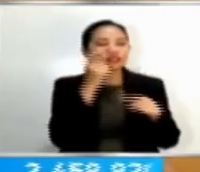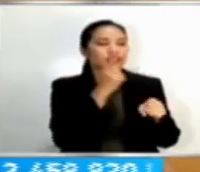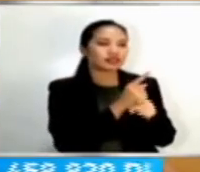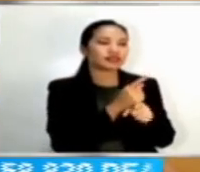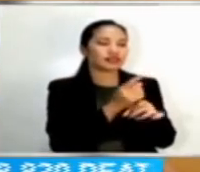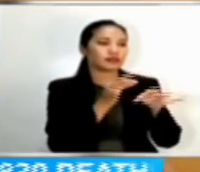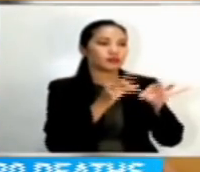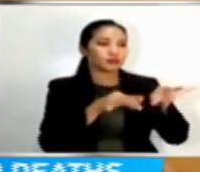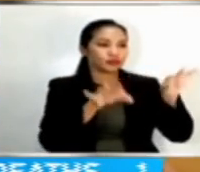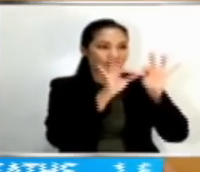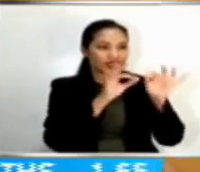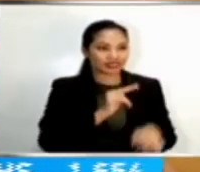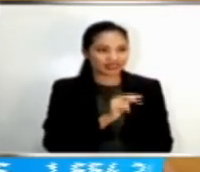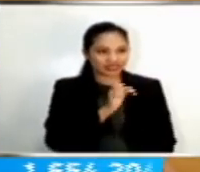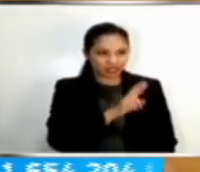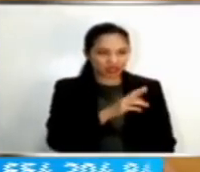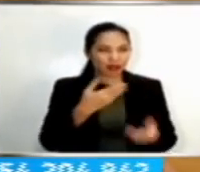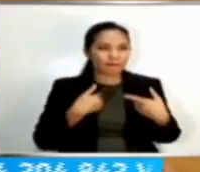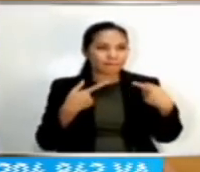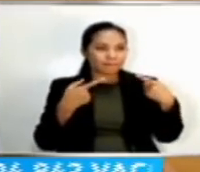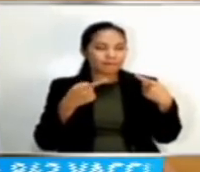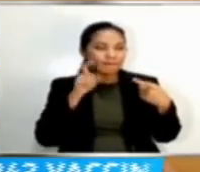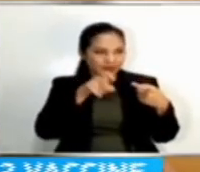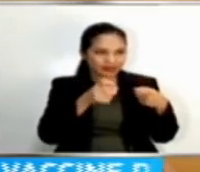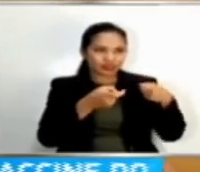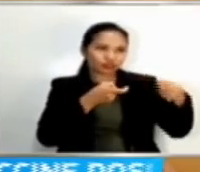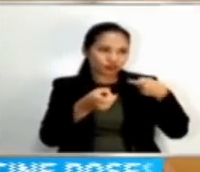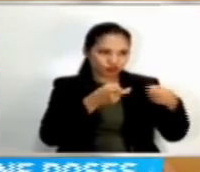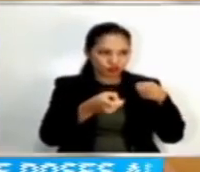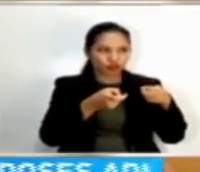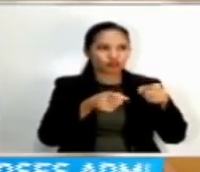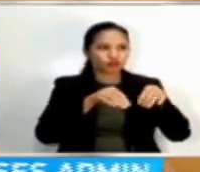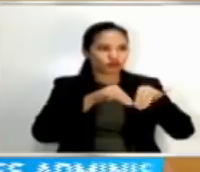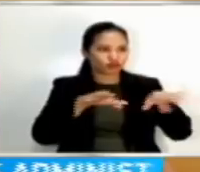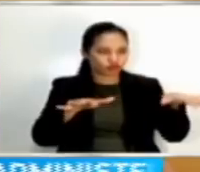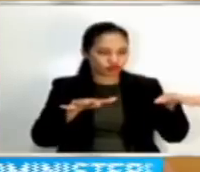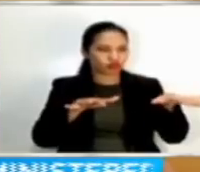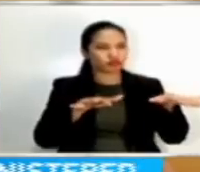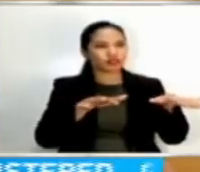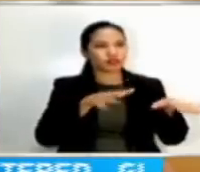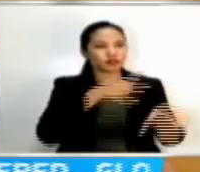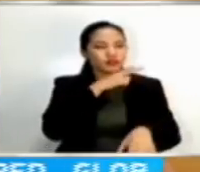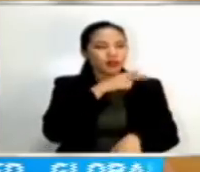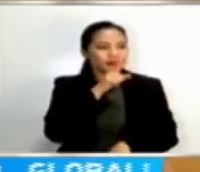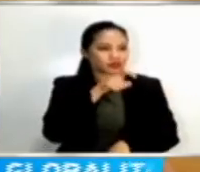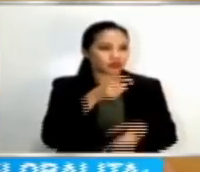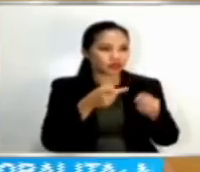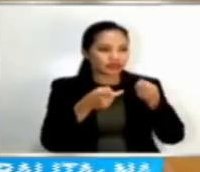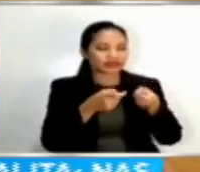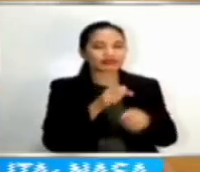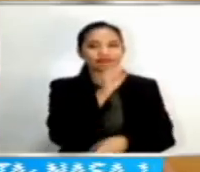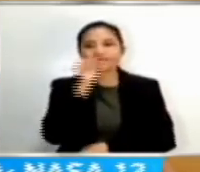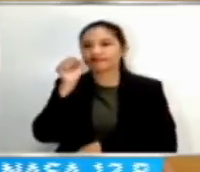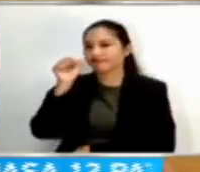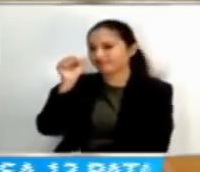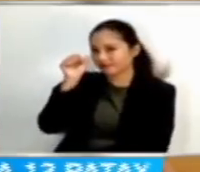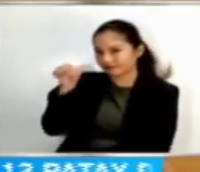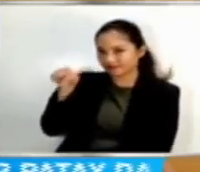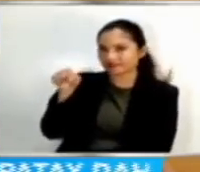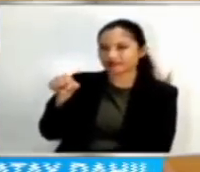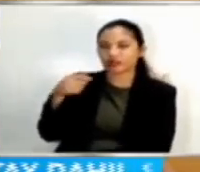ng containment. Yes, okay. Mahalagang priority natin yes. talaga yung okay. NCR kasi andyan